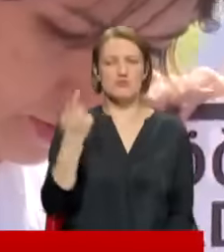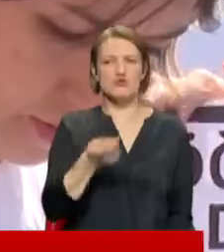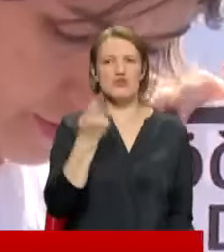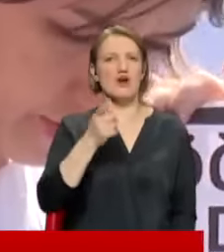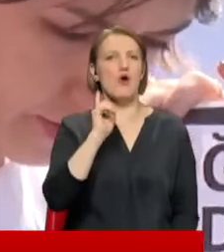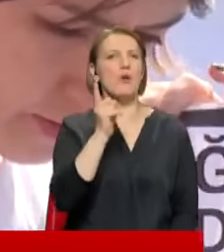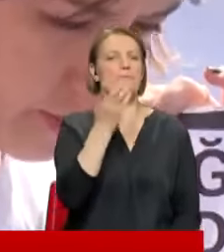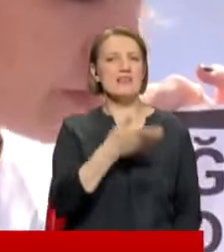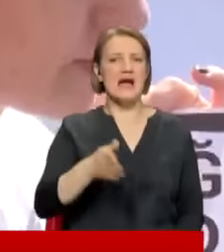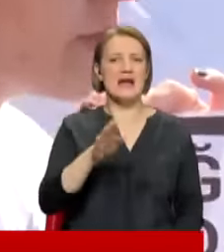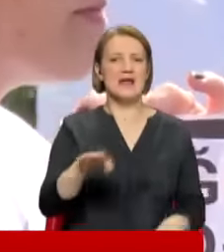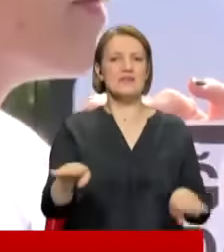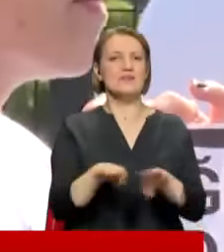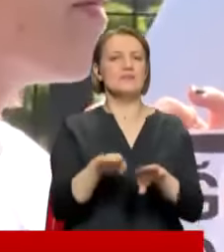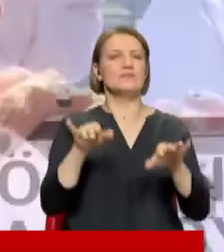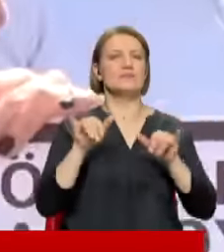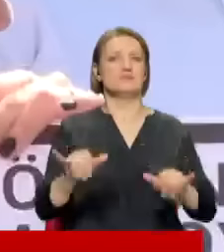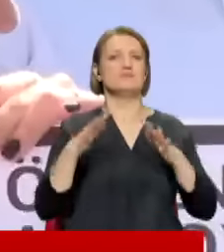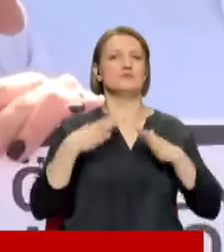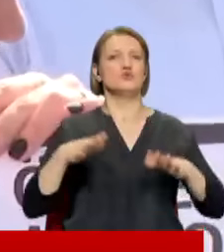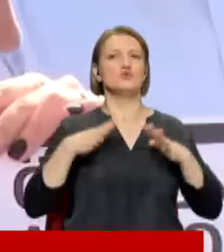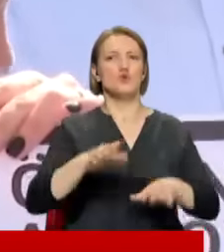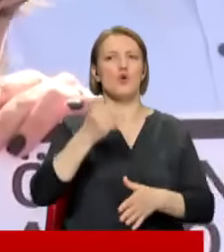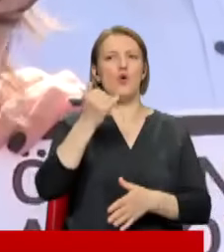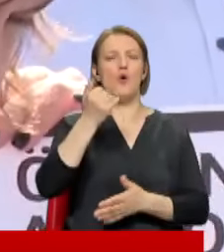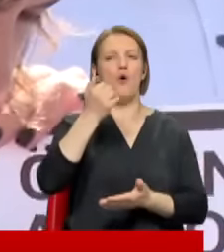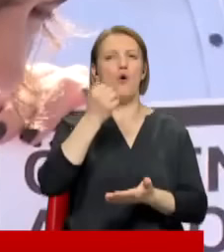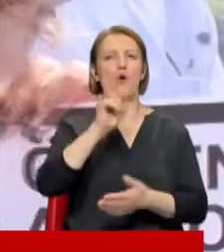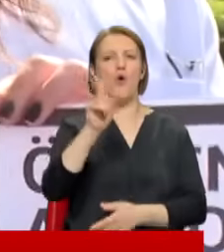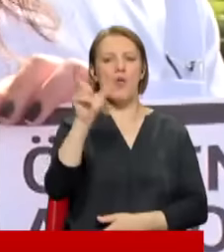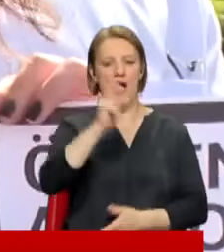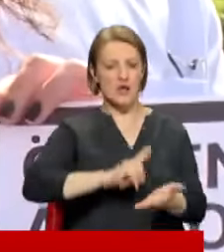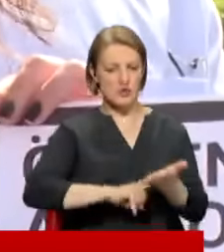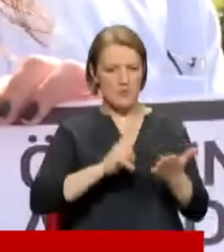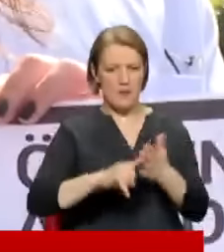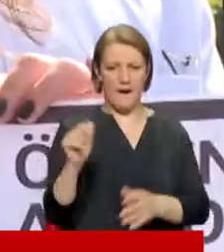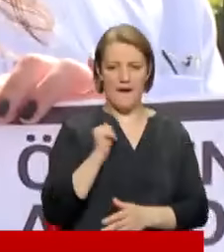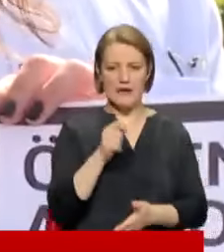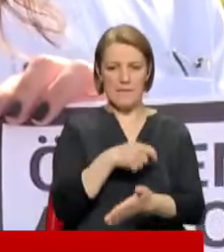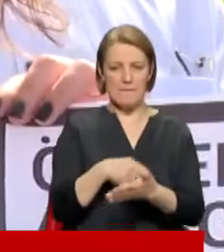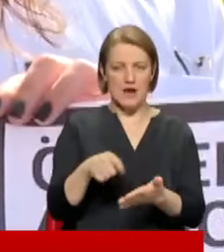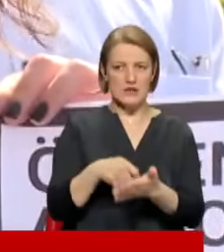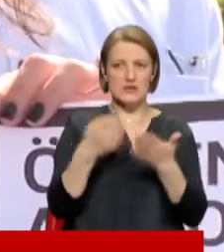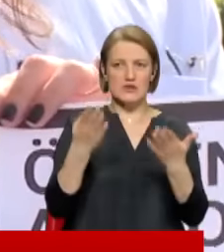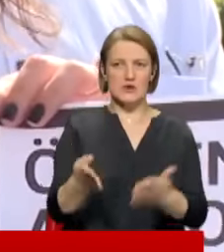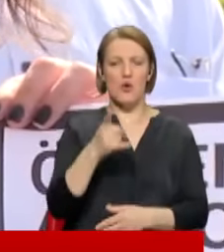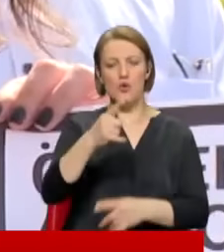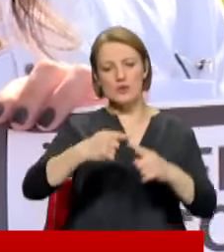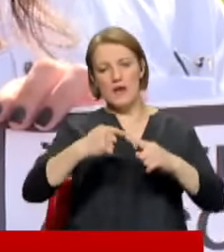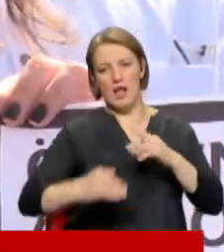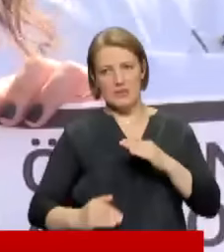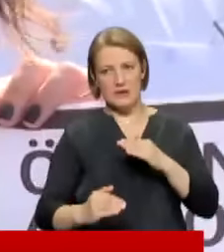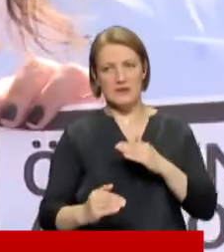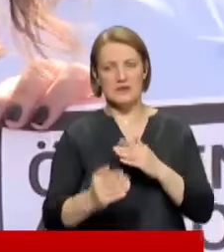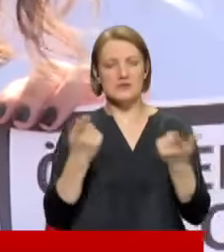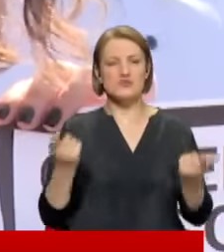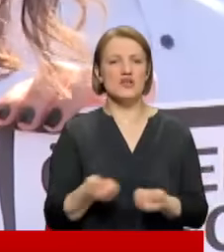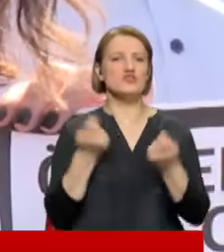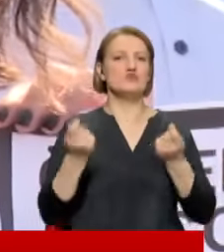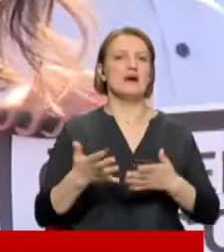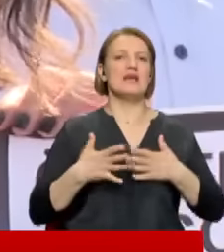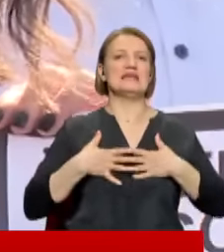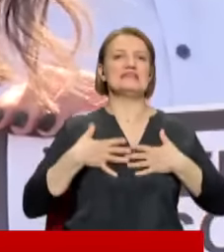çalışan öğretmenlerle denklik istiyor. 10 aylık sözleşmelerle asgari ücrete onun altına